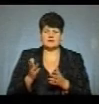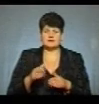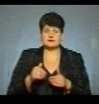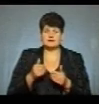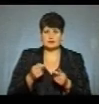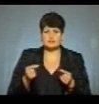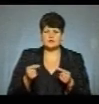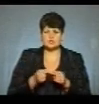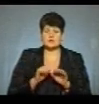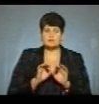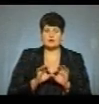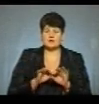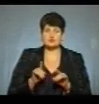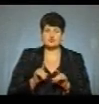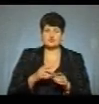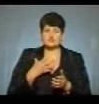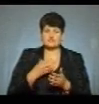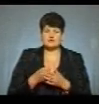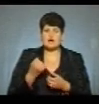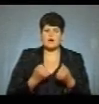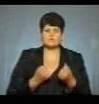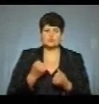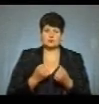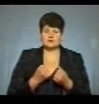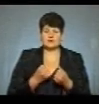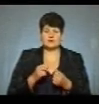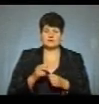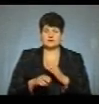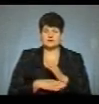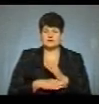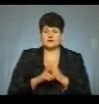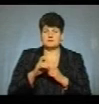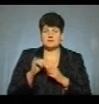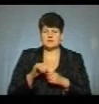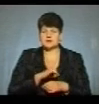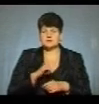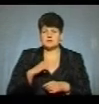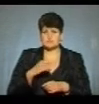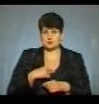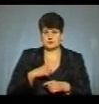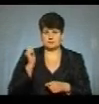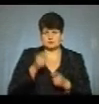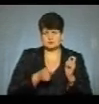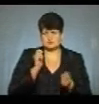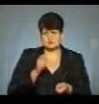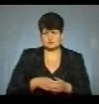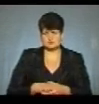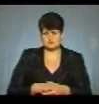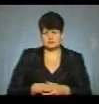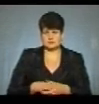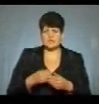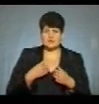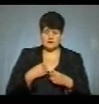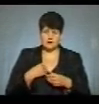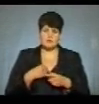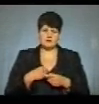дали чіткі пояснення, що свої автомобілі бітами дерев'яними бив я сам собі. Я